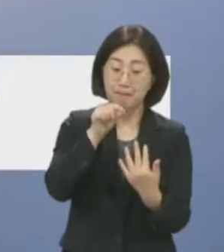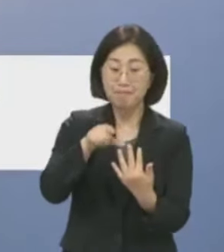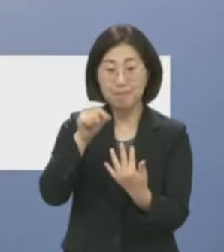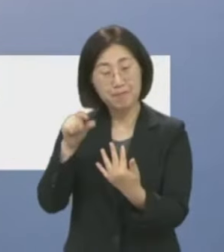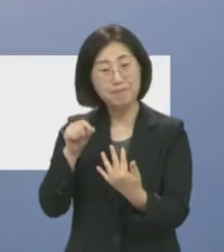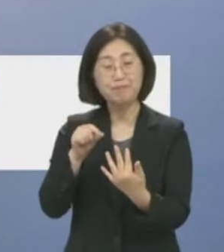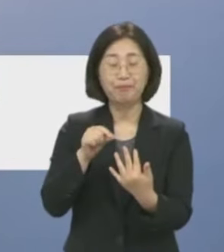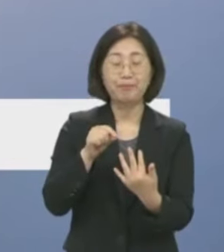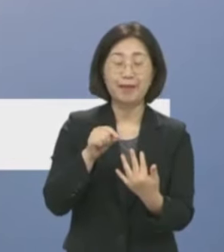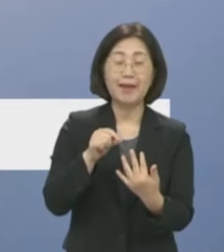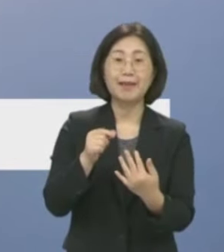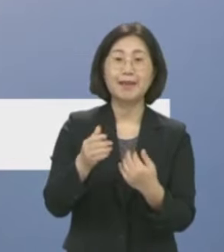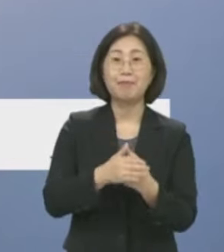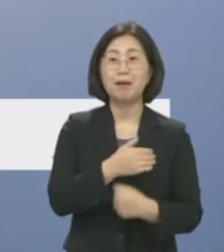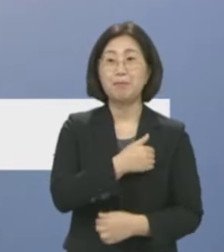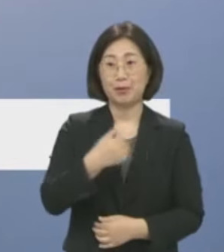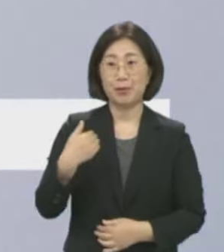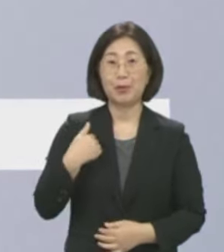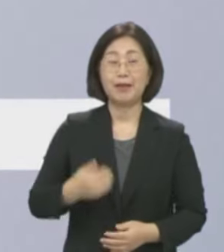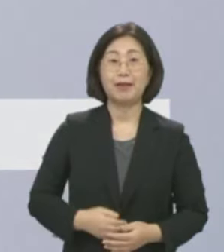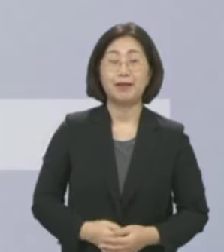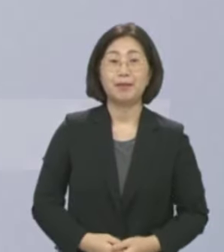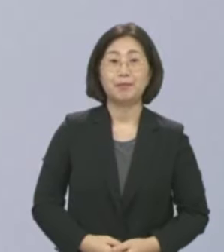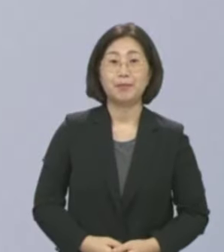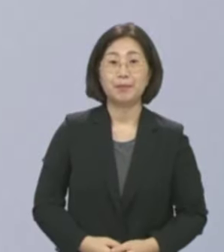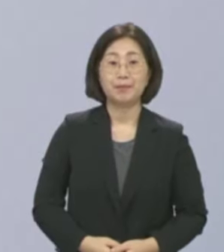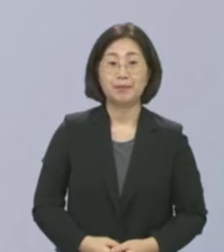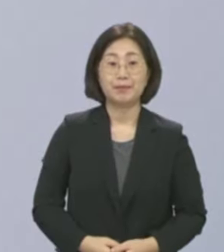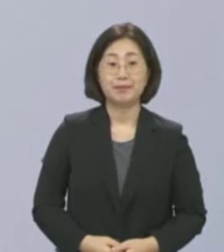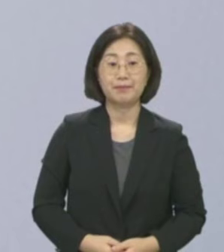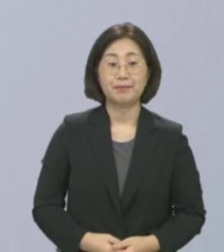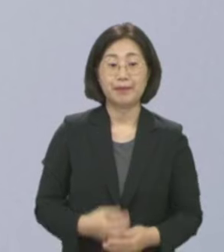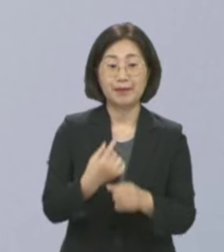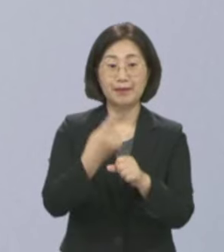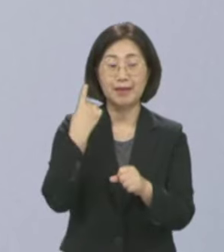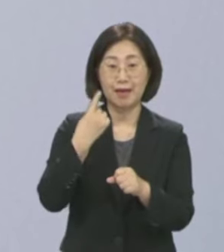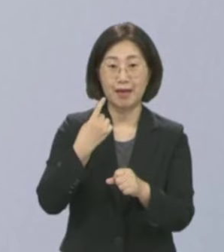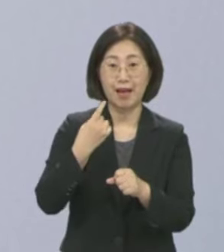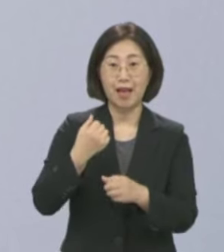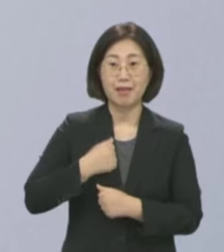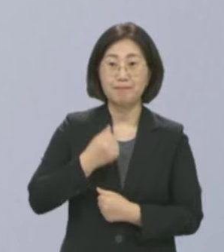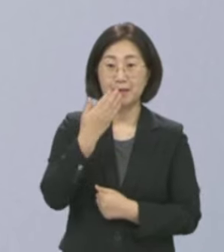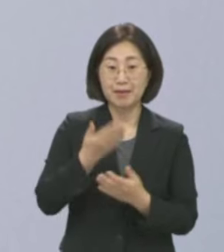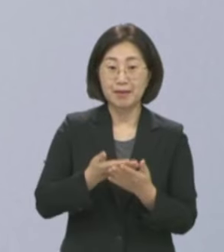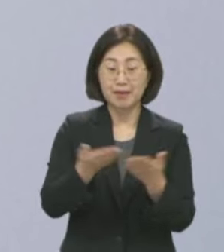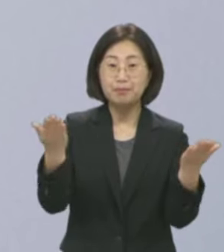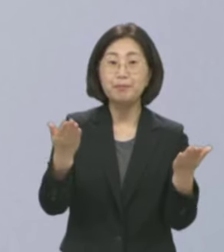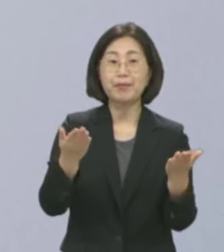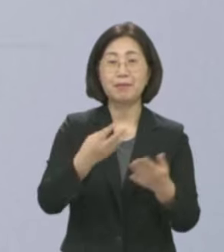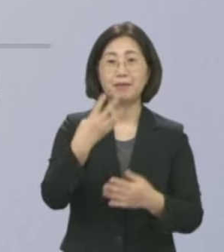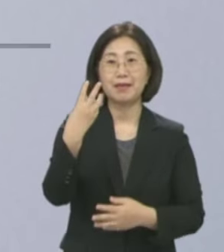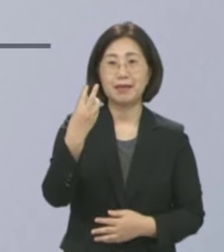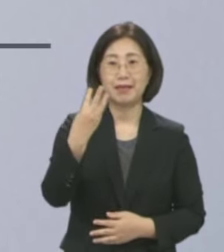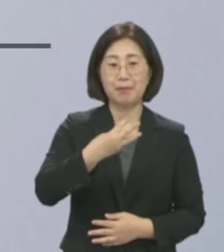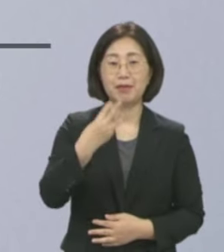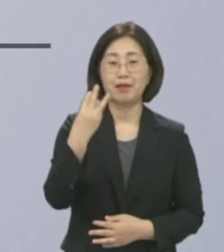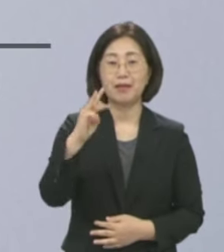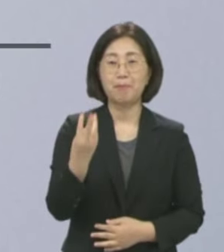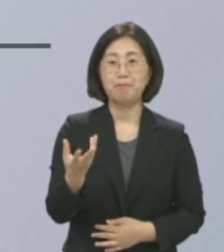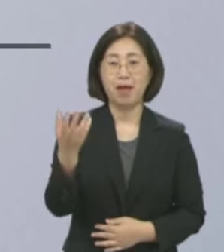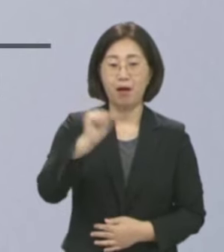살 수 있기 때문에 만족도가 좋다고 생각합니다. 실제로 지난해 군 급식 공급 실적은 약 3,300억